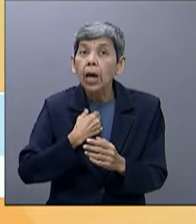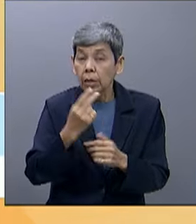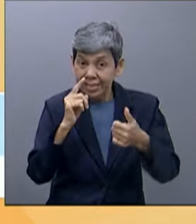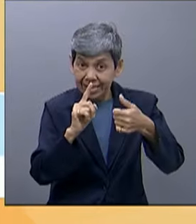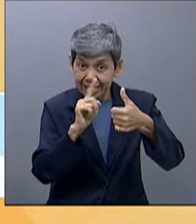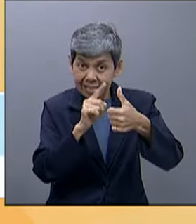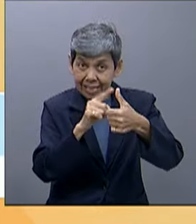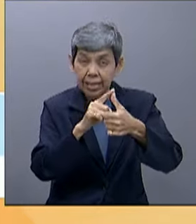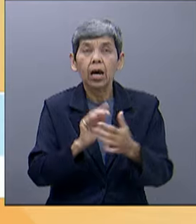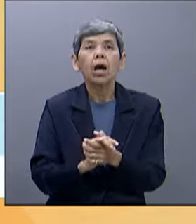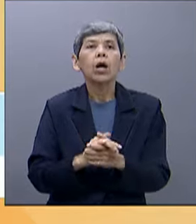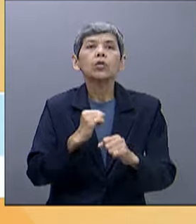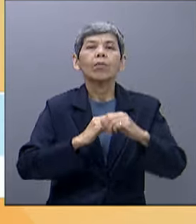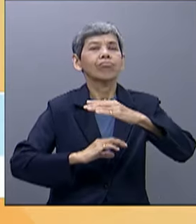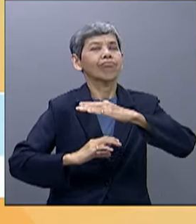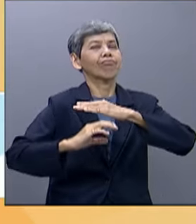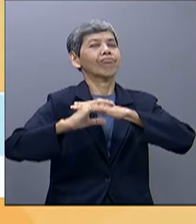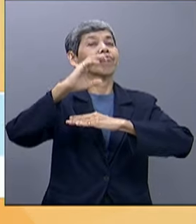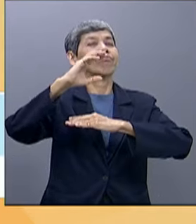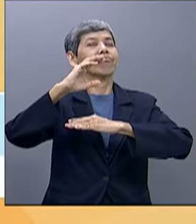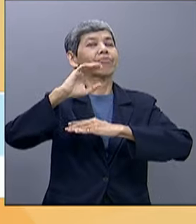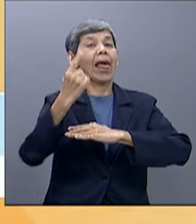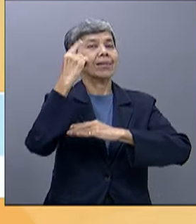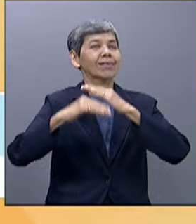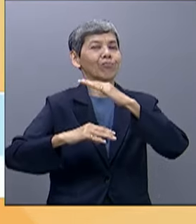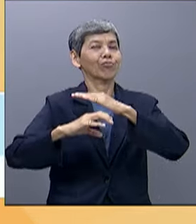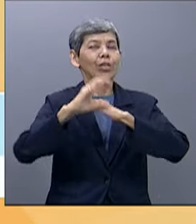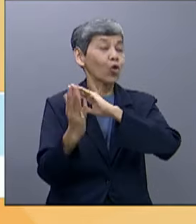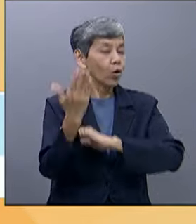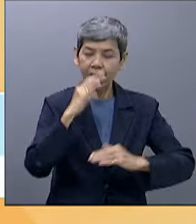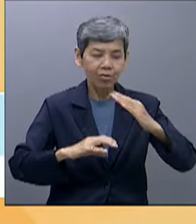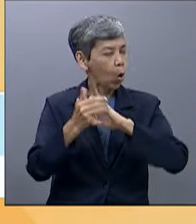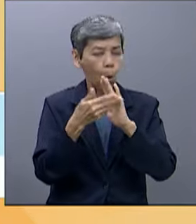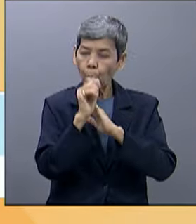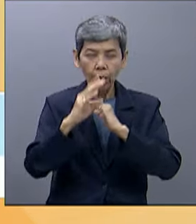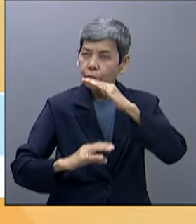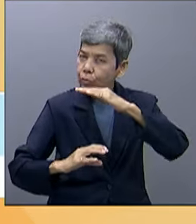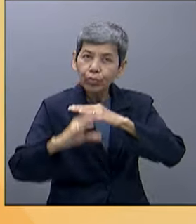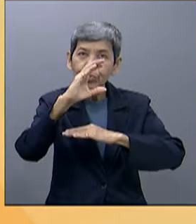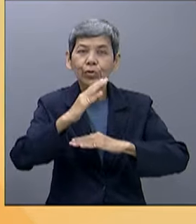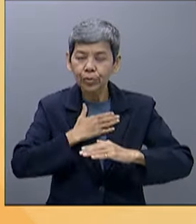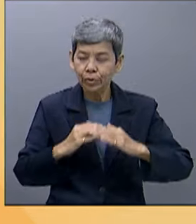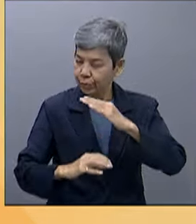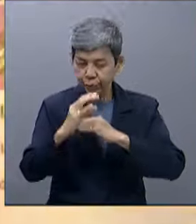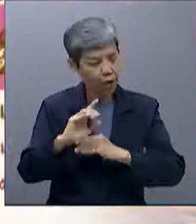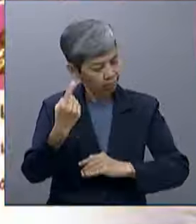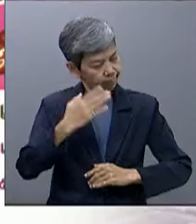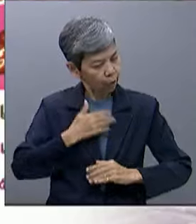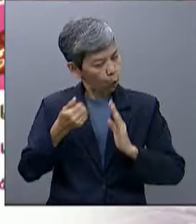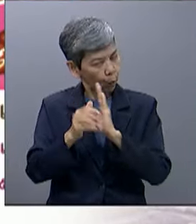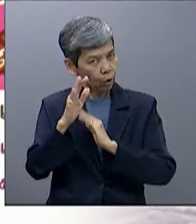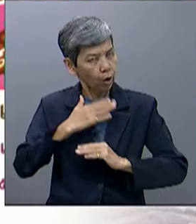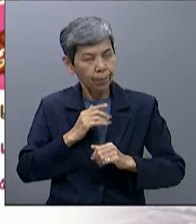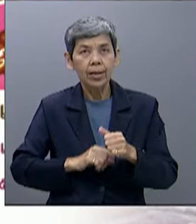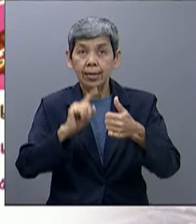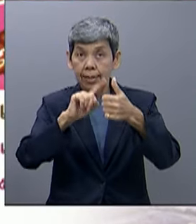คืออันที่หนึ่งก็คือแสงแรกเรามีพระอาทิตย์ขึ้นก่อนใครในสยามที่ผาชาราใดพี่น้องคงจะได้ติดตามข่าวนะครับพระอาทิตย์ขึ้นก่อนใครในสยาม